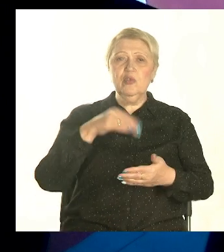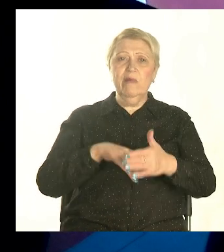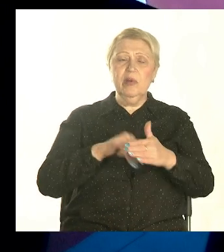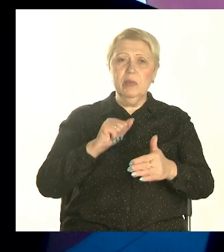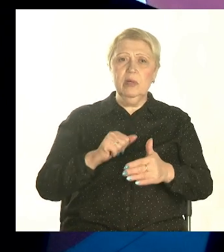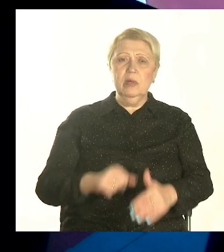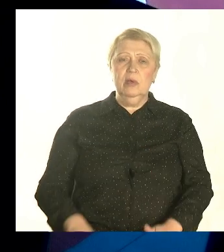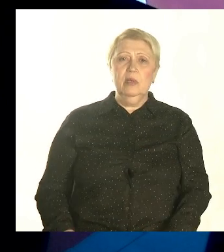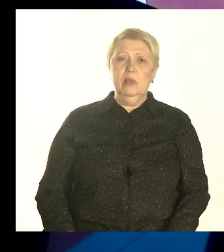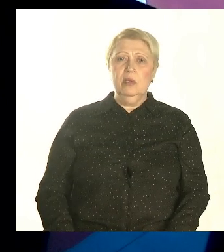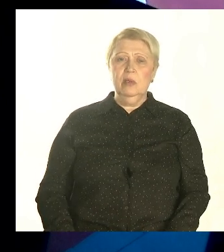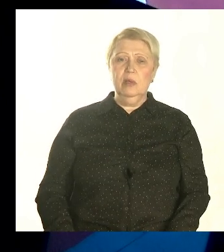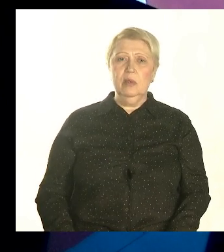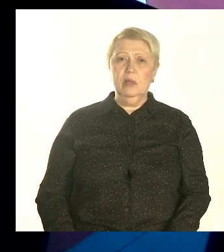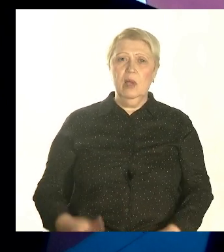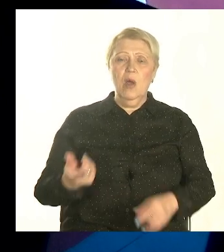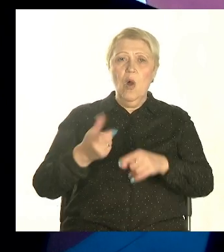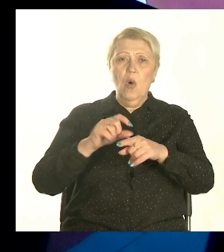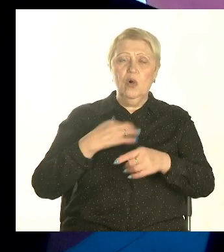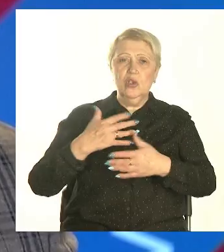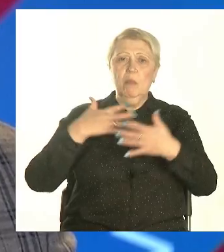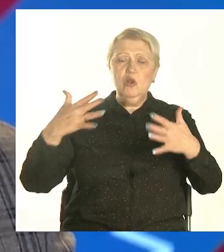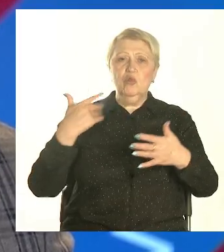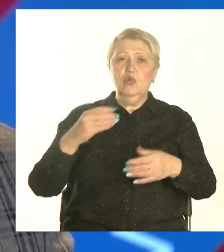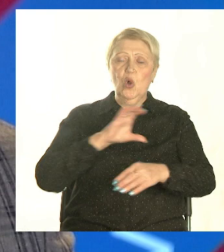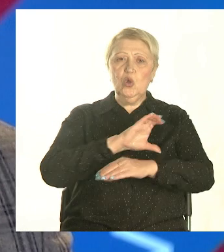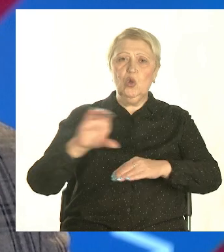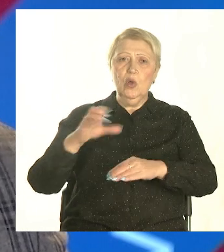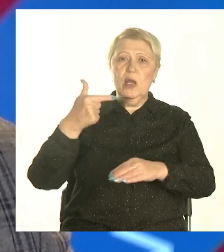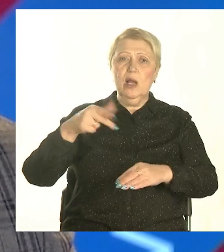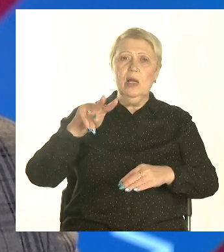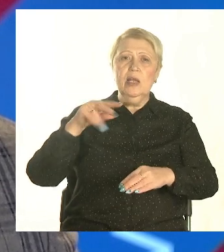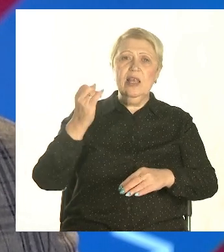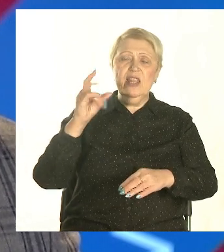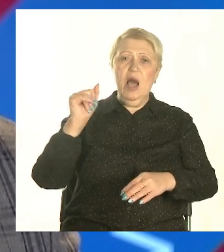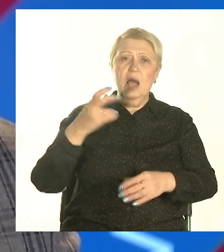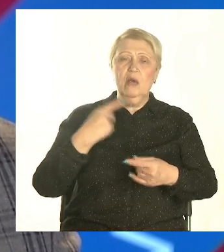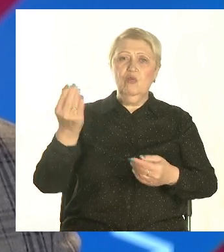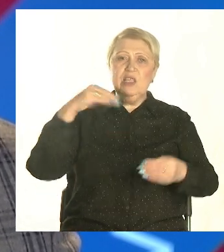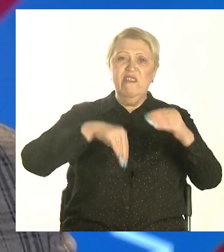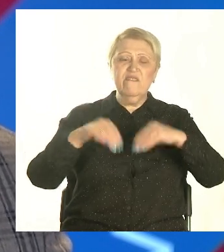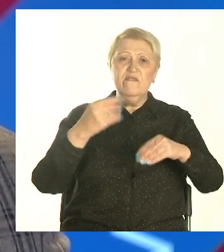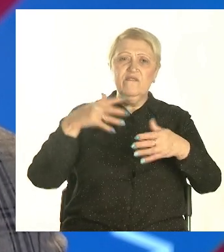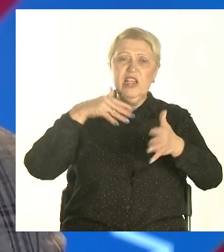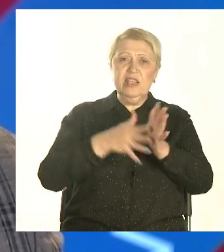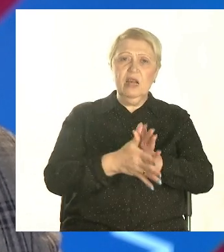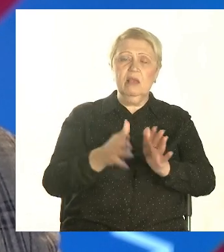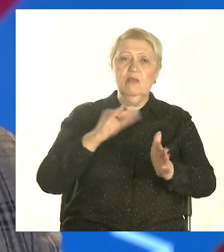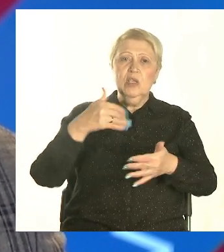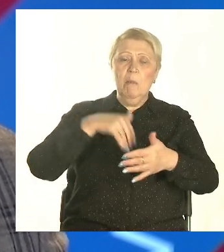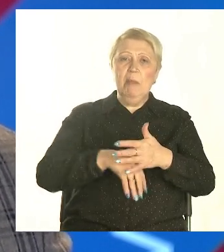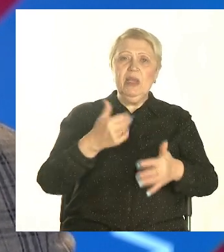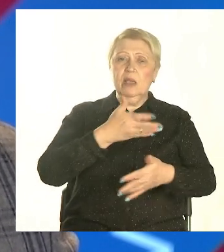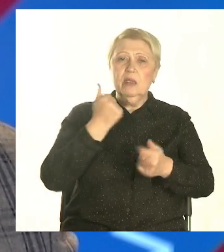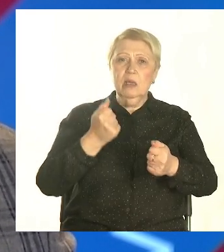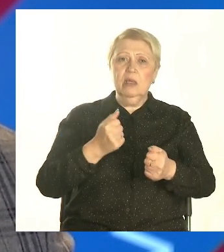водонепроницаемый экран. Там очень большой слой глины. То есть фильтрат и вредные вещества не попадают в грунтовые воды, потом гидролизационный